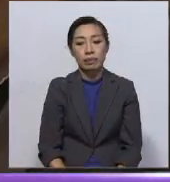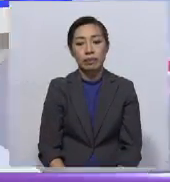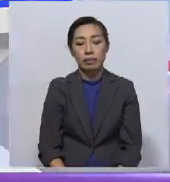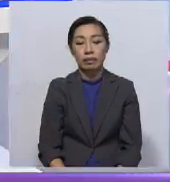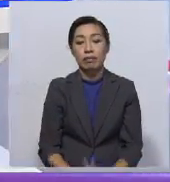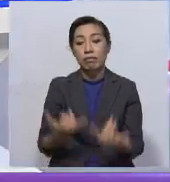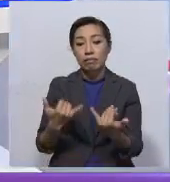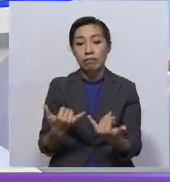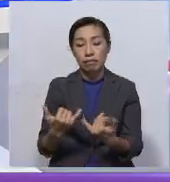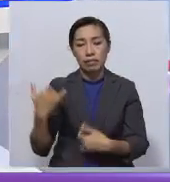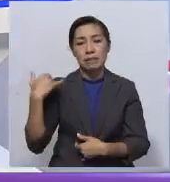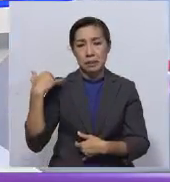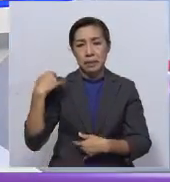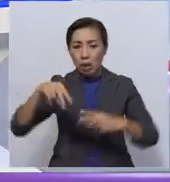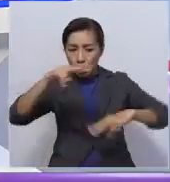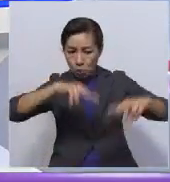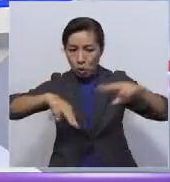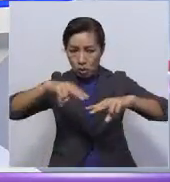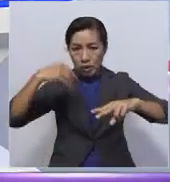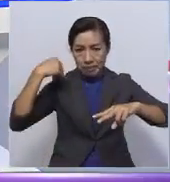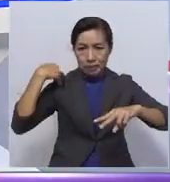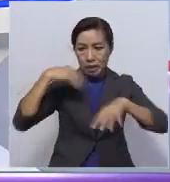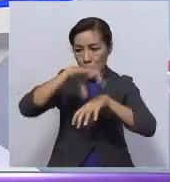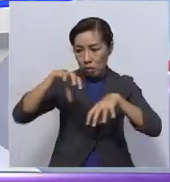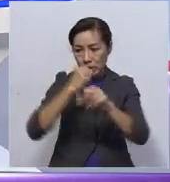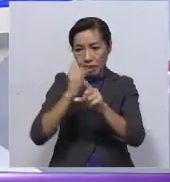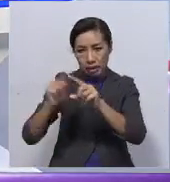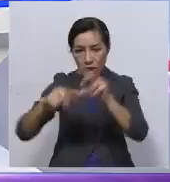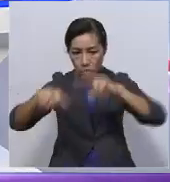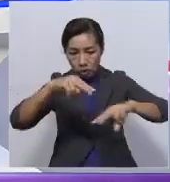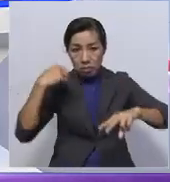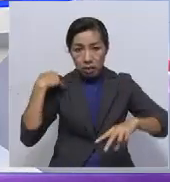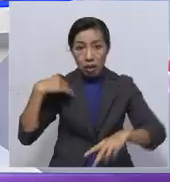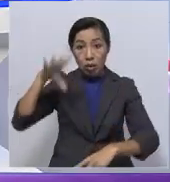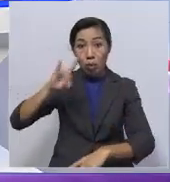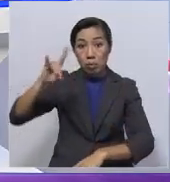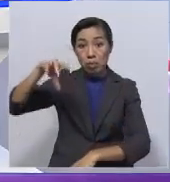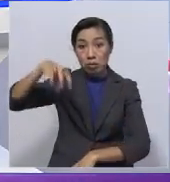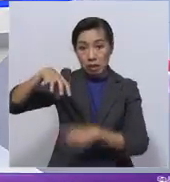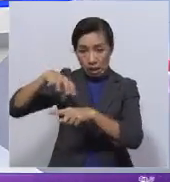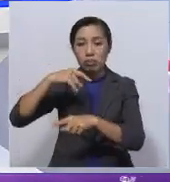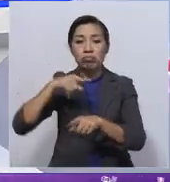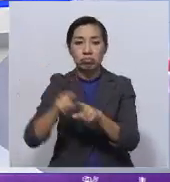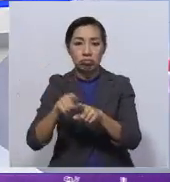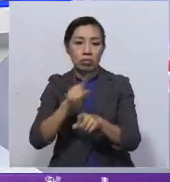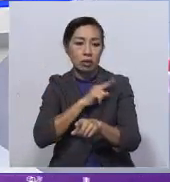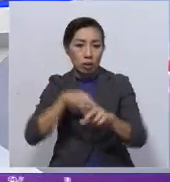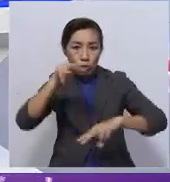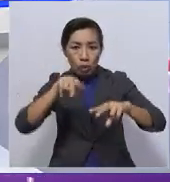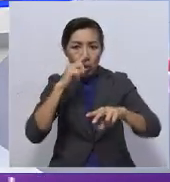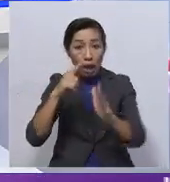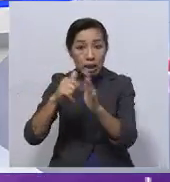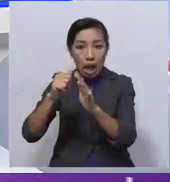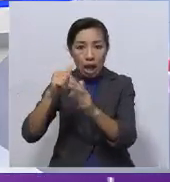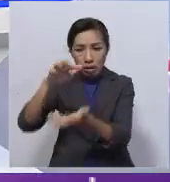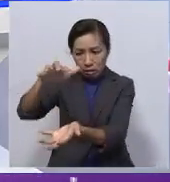ได้นะคะ ตอนนี้ก็มีการตรวจสอบอยู่หลายภาคส่วนนะครับโดยเฉพาะต้นเลือกเองทางกรมปศุสัตว์เพราะว่าต้องไปดูว่าโดสที่ยา